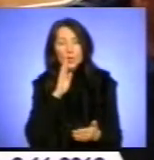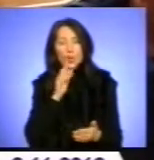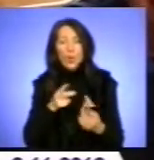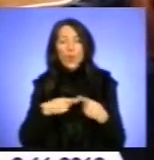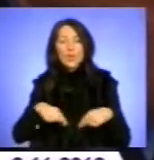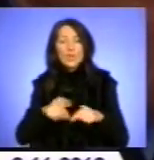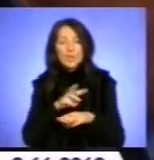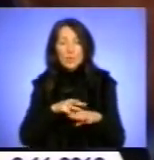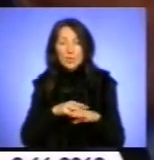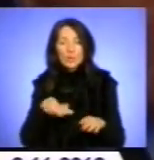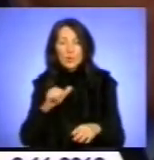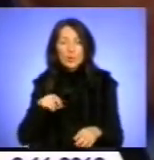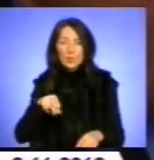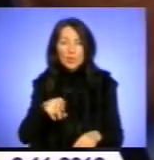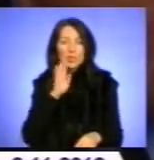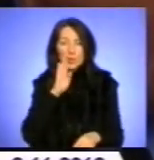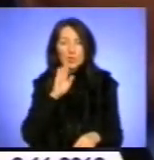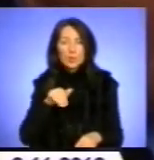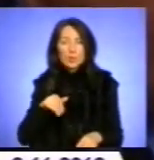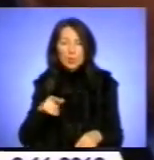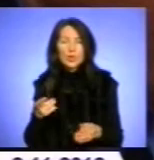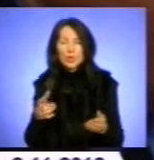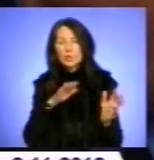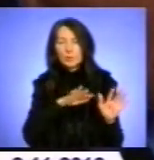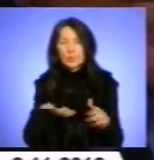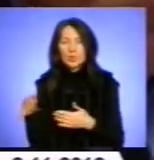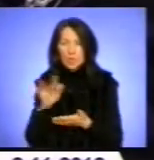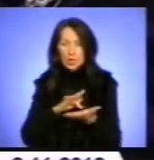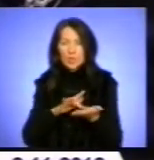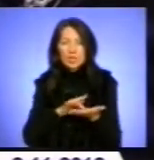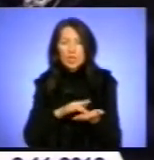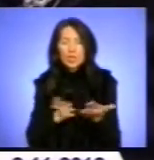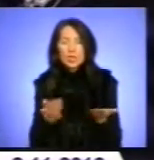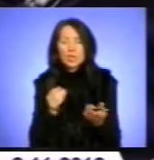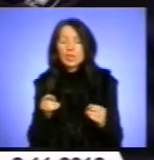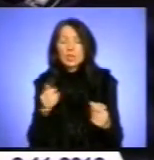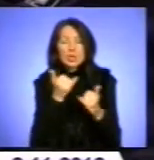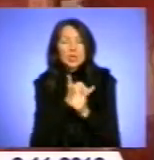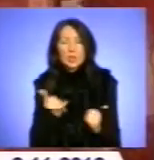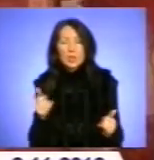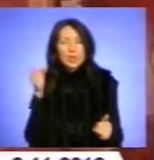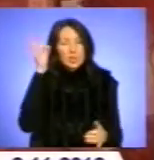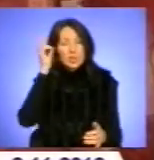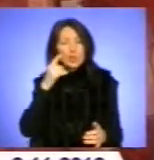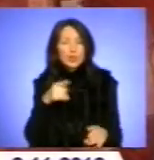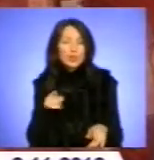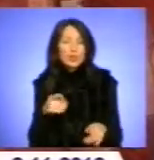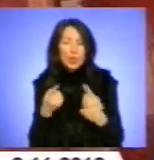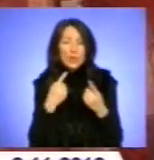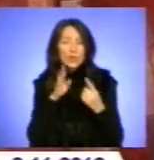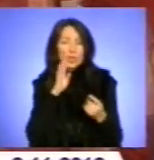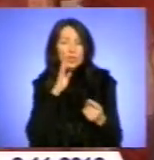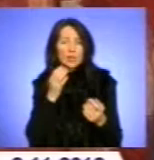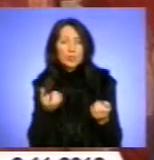жінка після того, як оговталася від чар, вона толком навіть не могла пригадати, що саме говорили її зловмисниці. Просто я чи